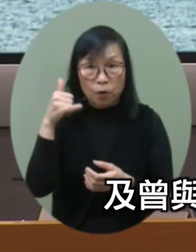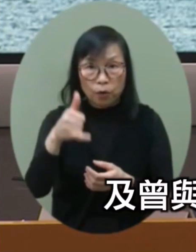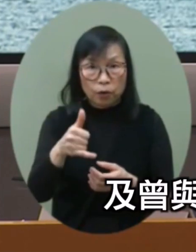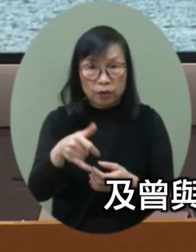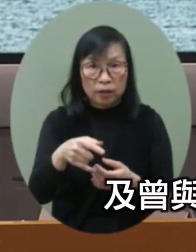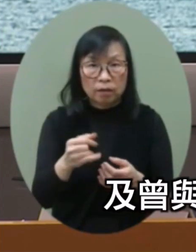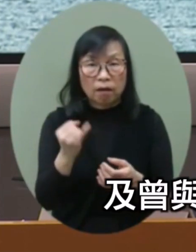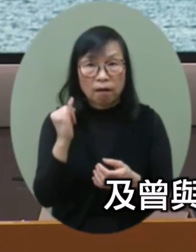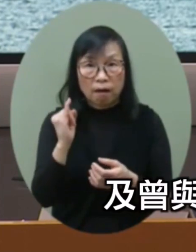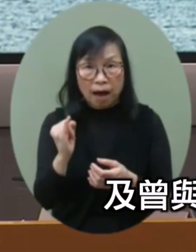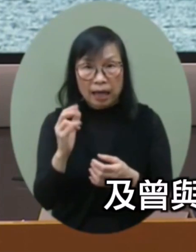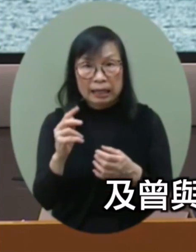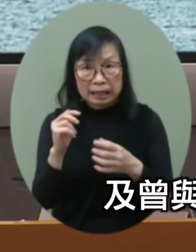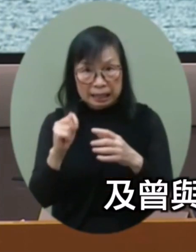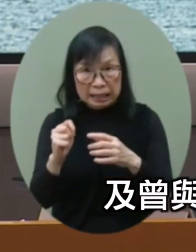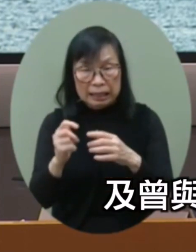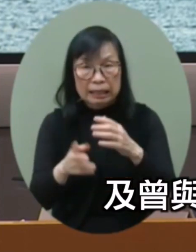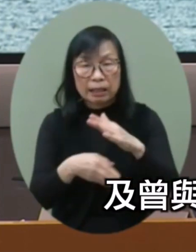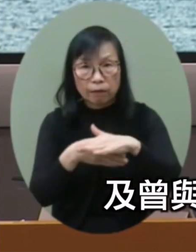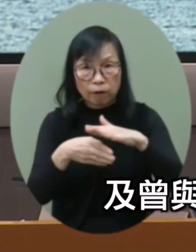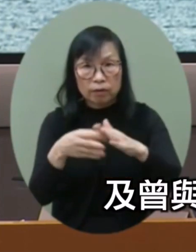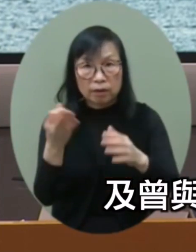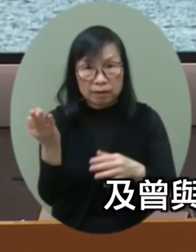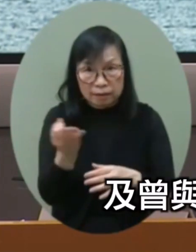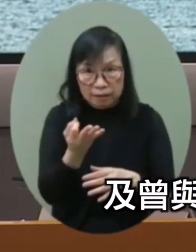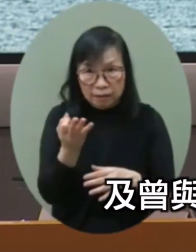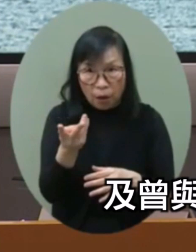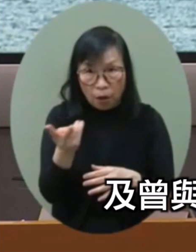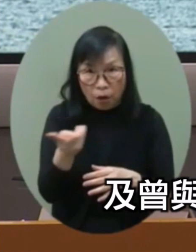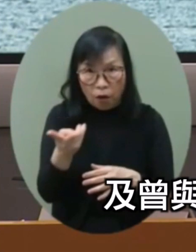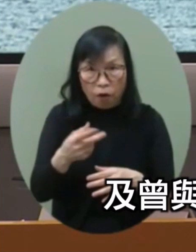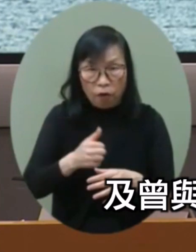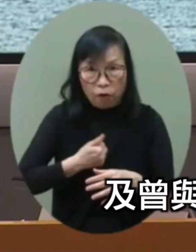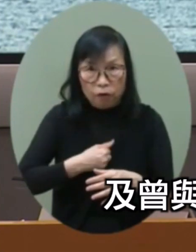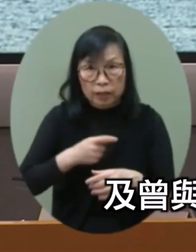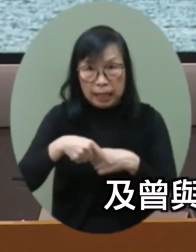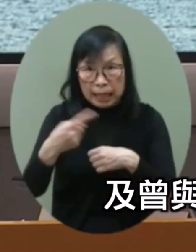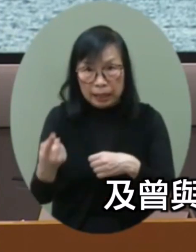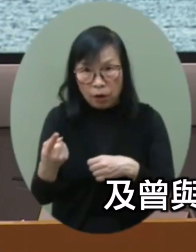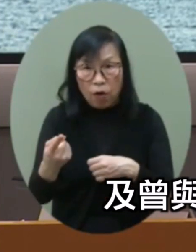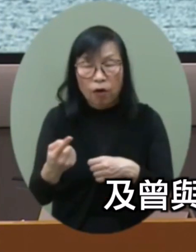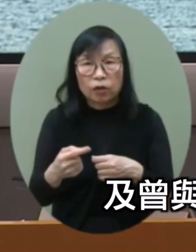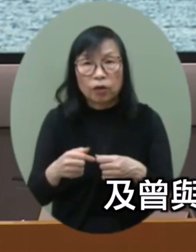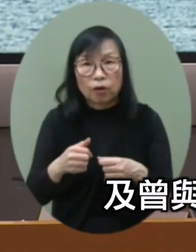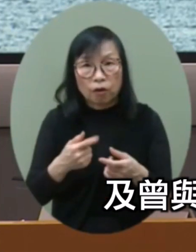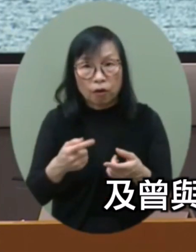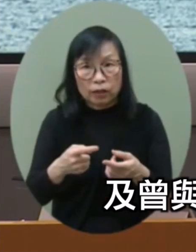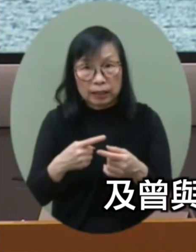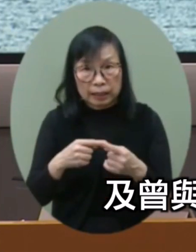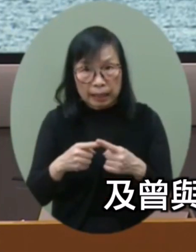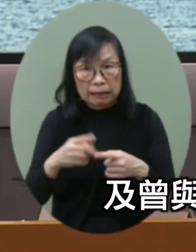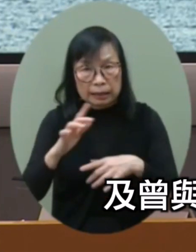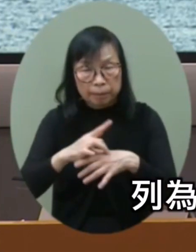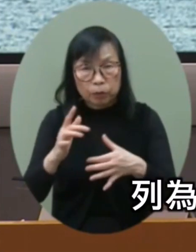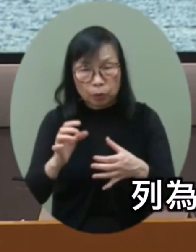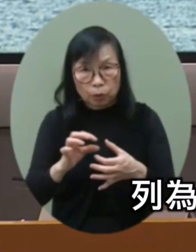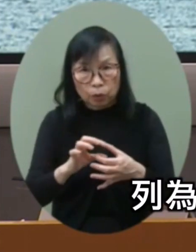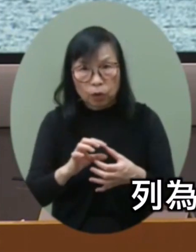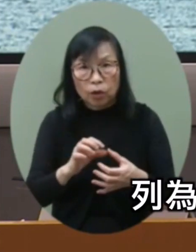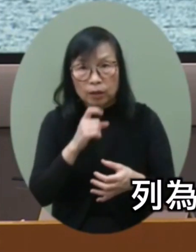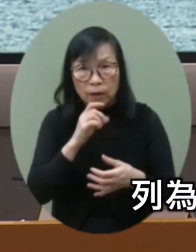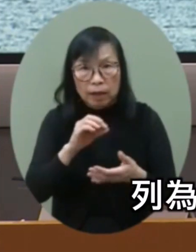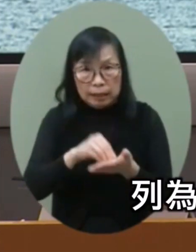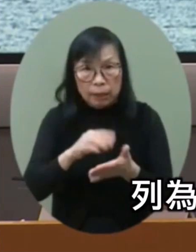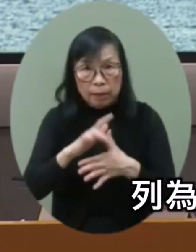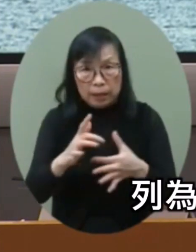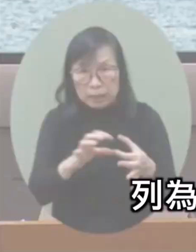房嘅喺呢間房同呢三名呢兩名老師啦，同埋另外嗰位人士咧係有即係接觸過嘅人咧，都係密切